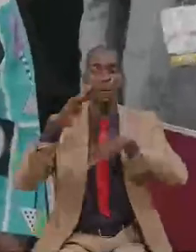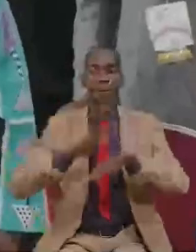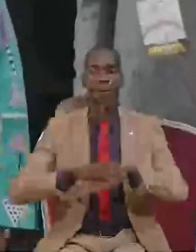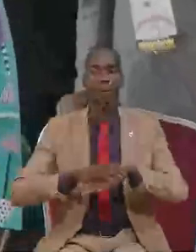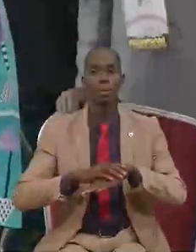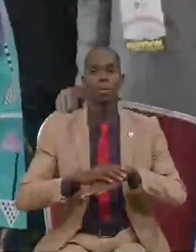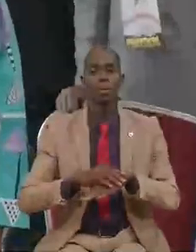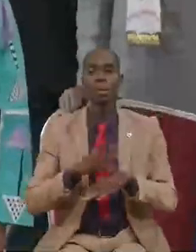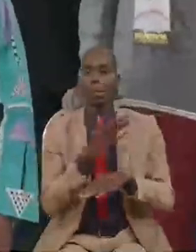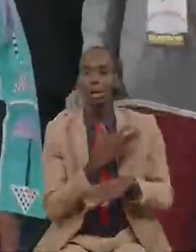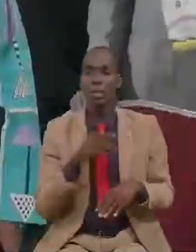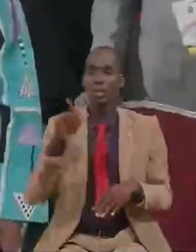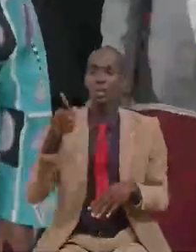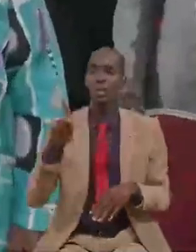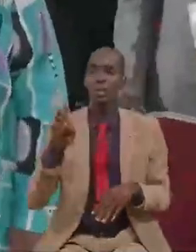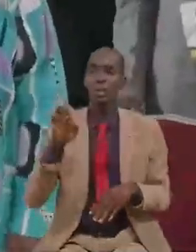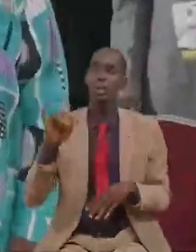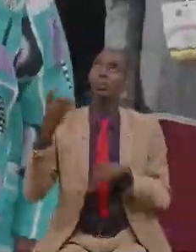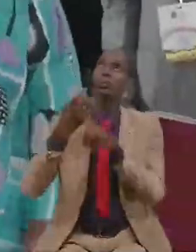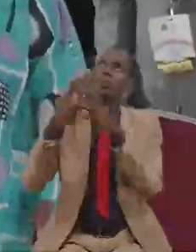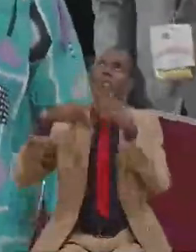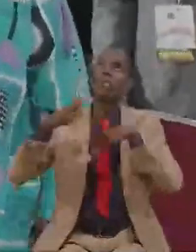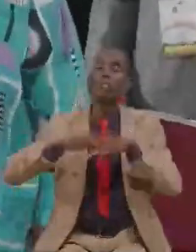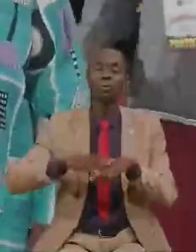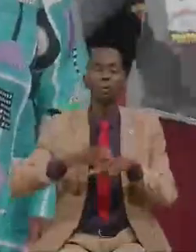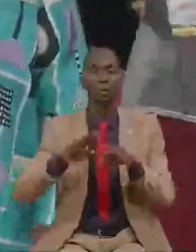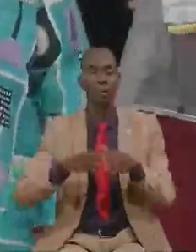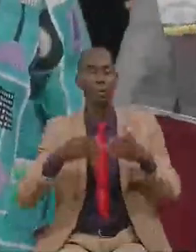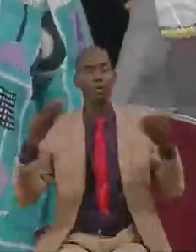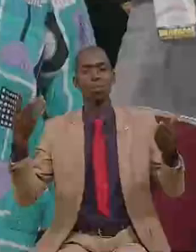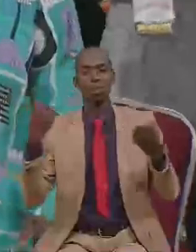Et ils ont ouvert les portes de la prison.